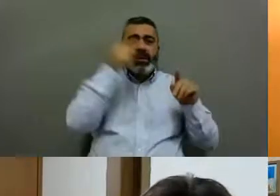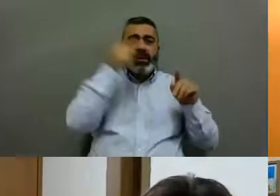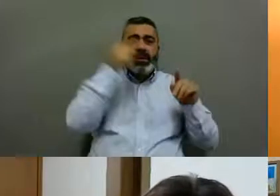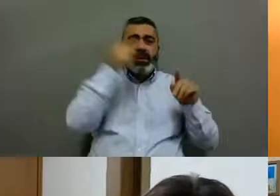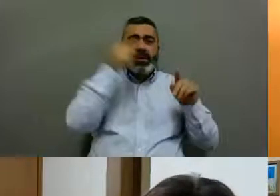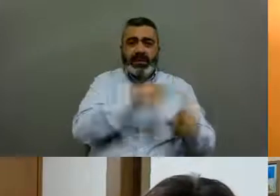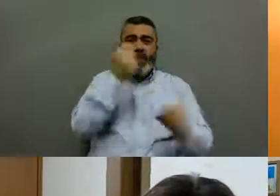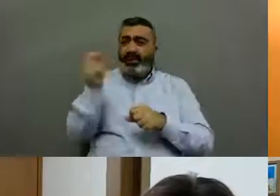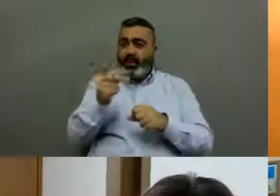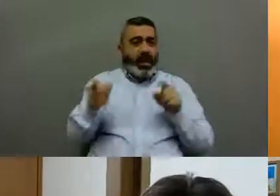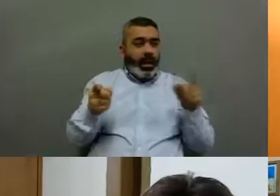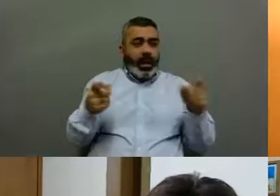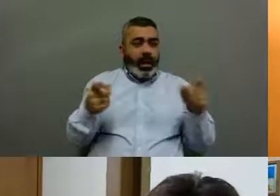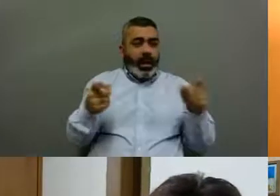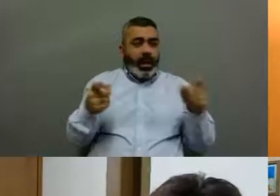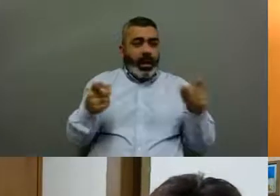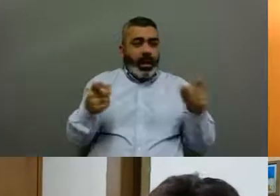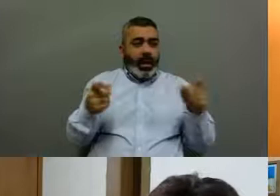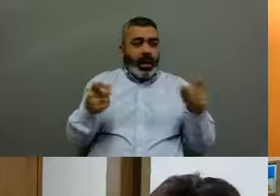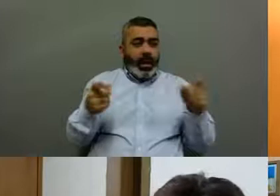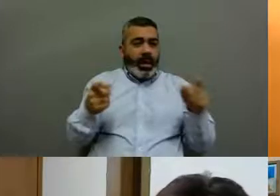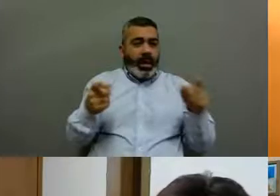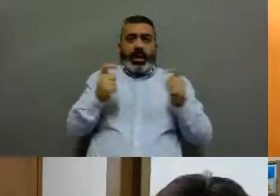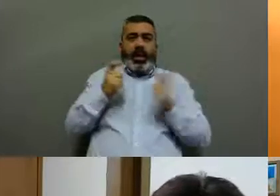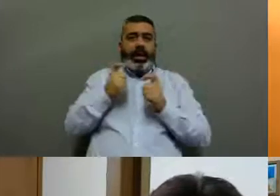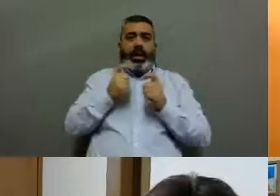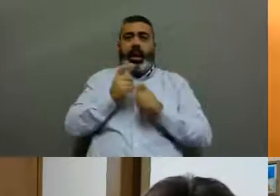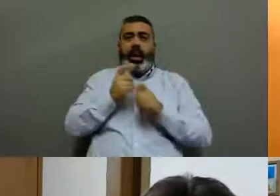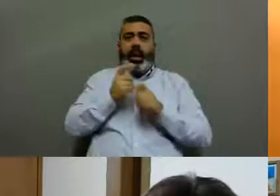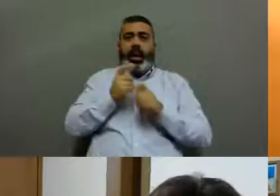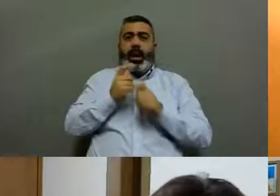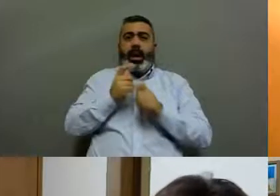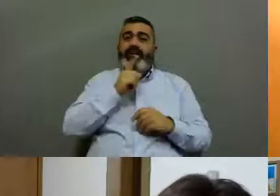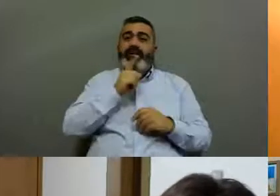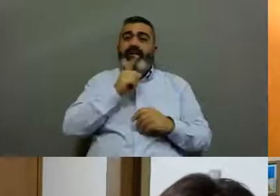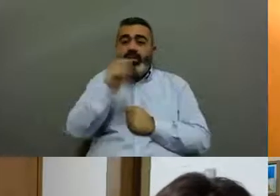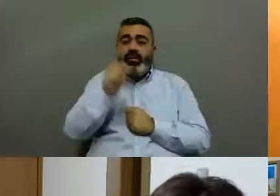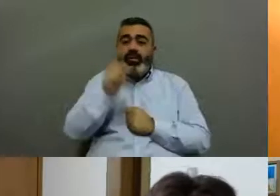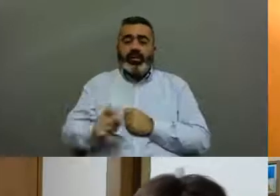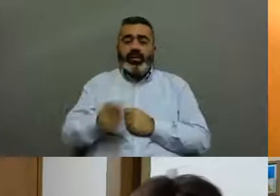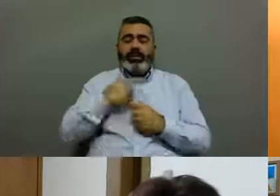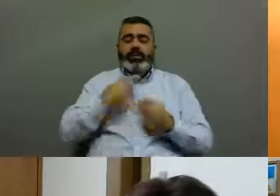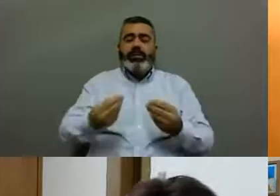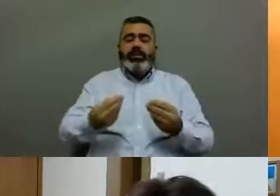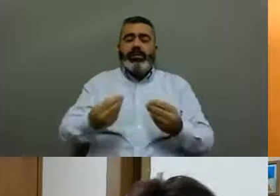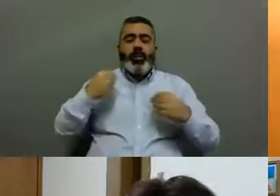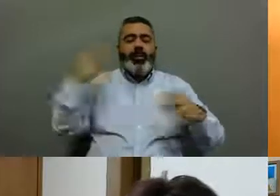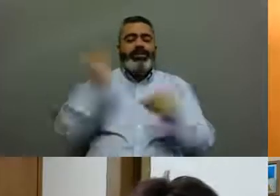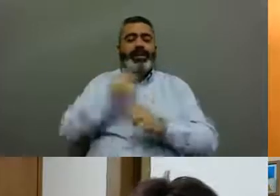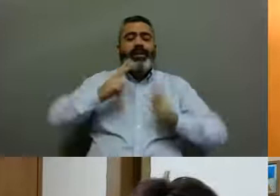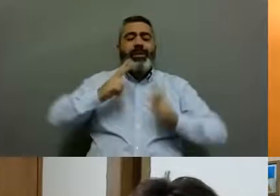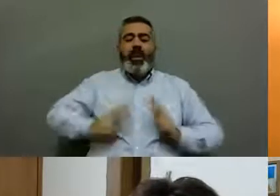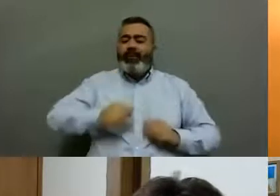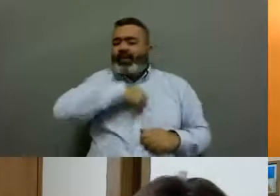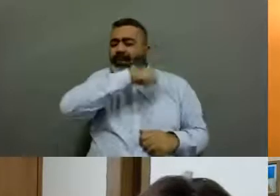καθιστούν ακόμα πιο δύσκολη και σύμπλοκη υπόθεση την εξέλιξη και την αυτοπραγμάτωσή τους. Γι' αυτό ίσως